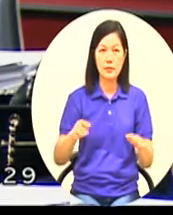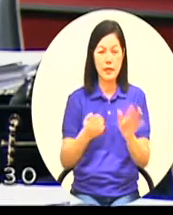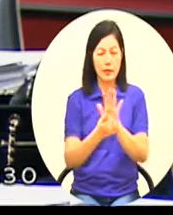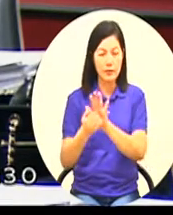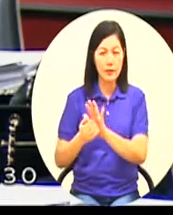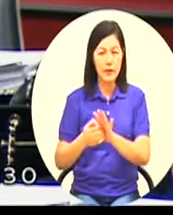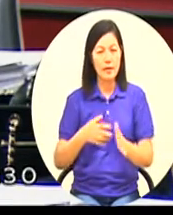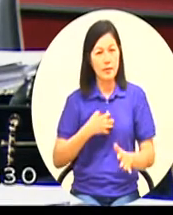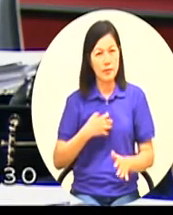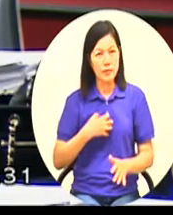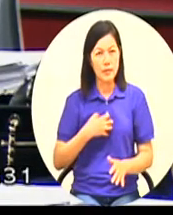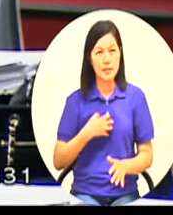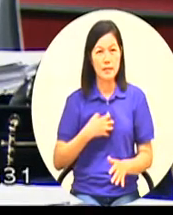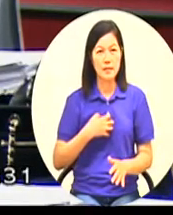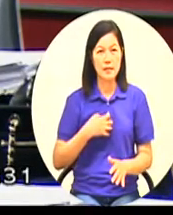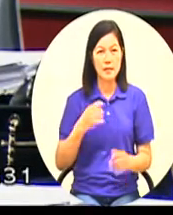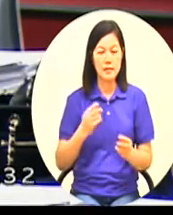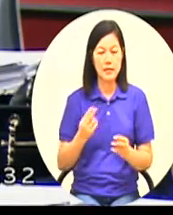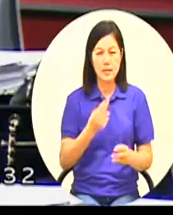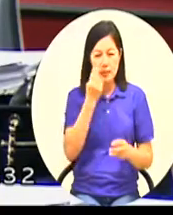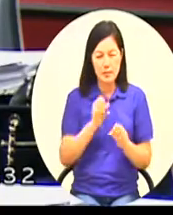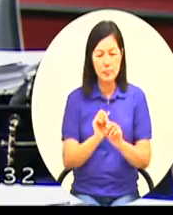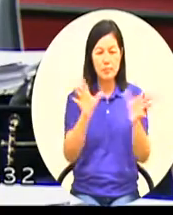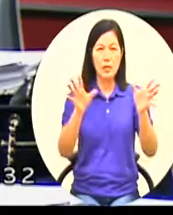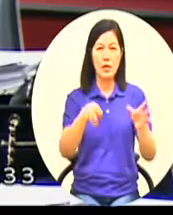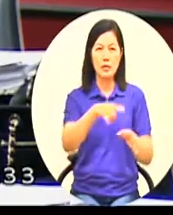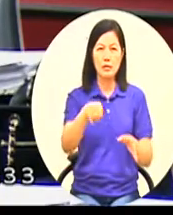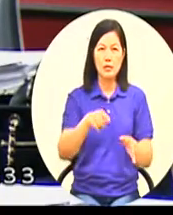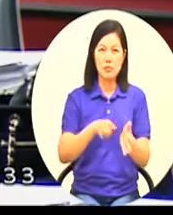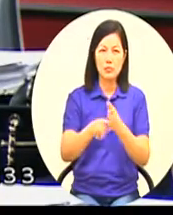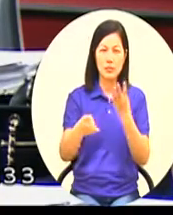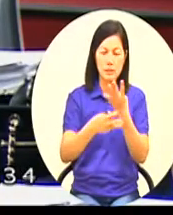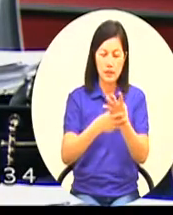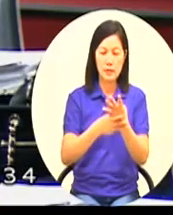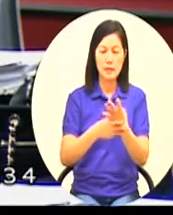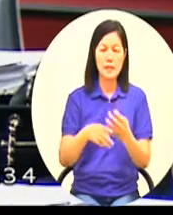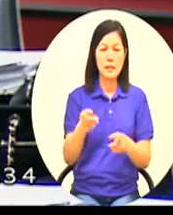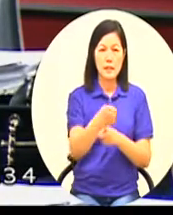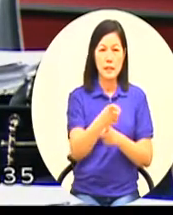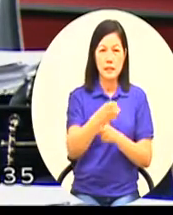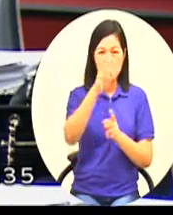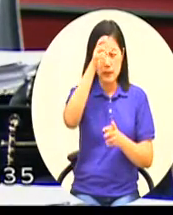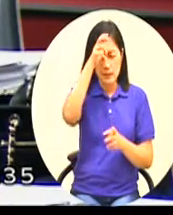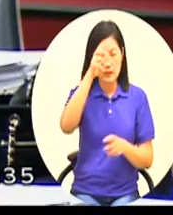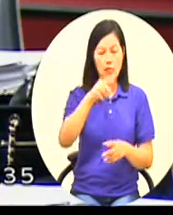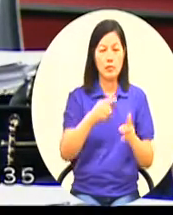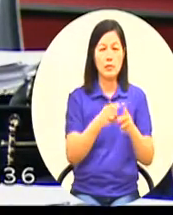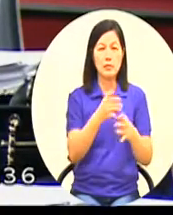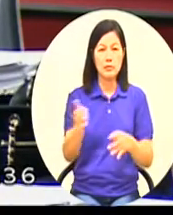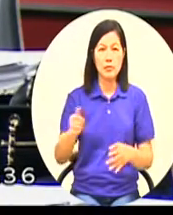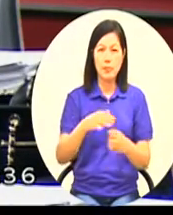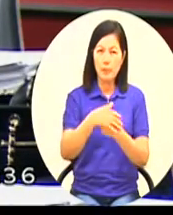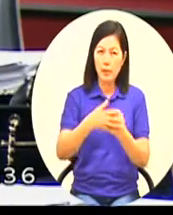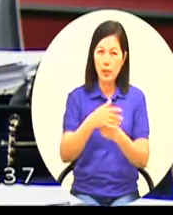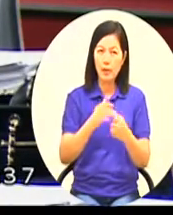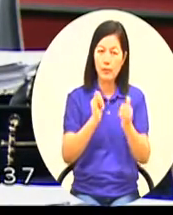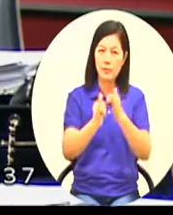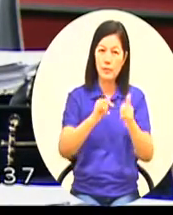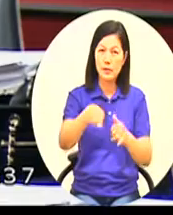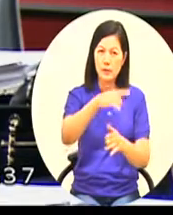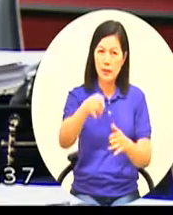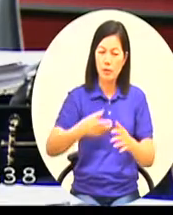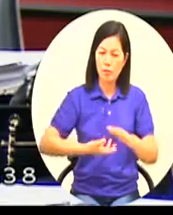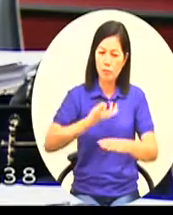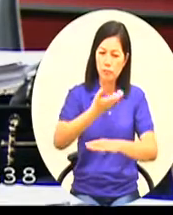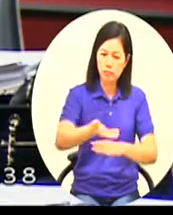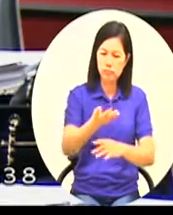的一些，比方说像气爆这样子，许多我们的专业的警消人员呢，在保护市民的过程里面，有的牺牲